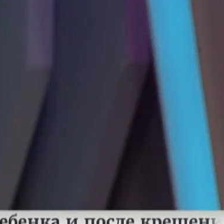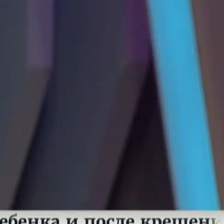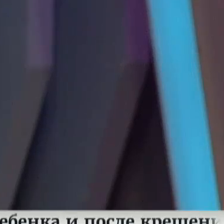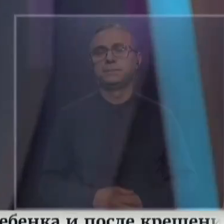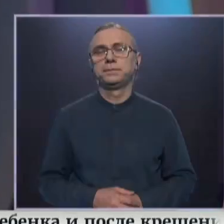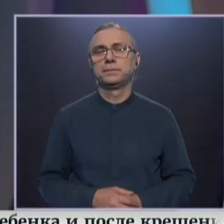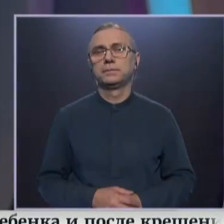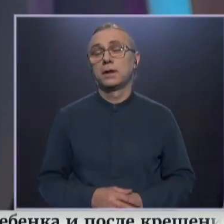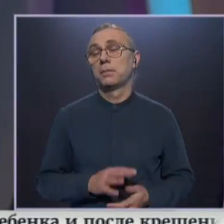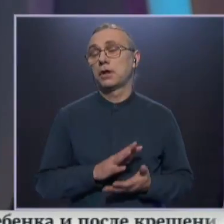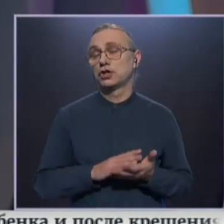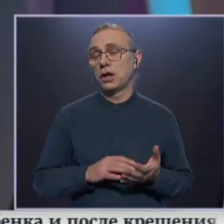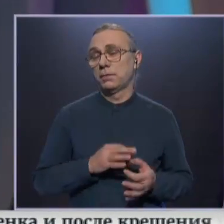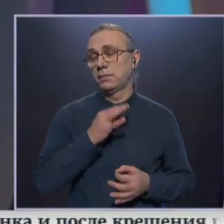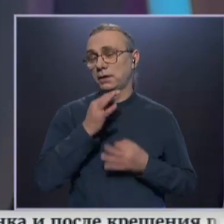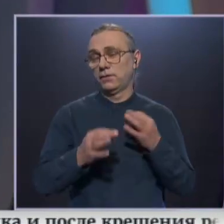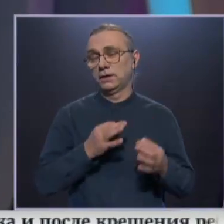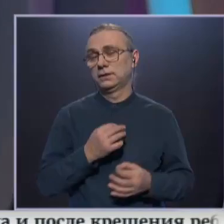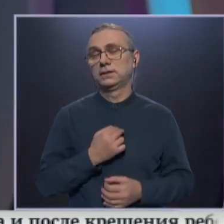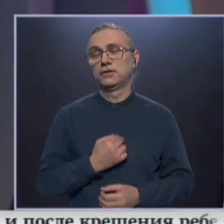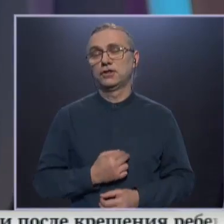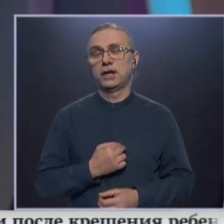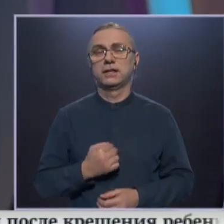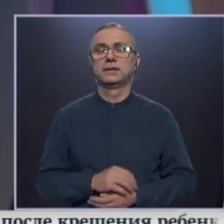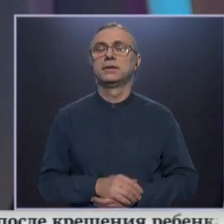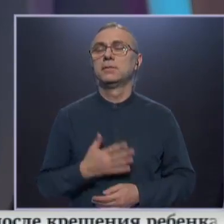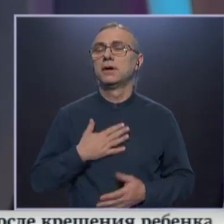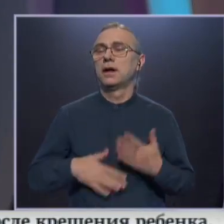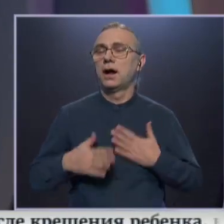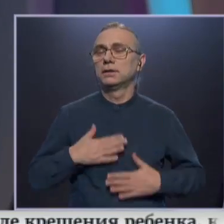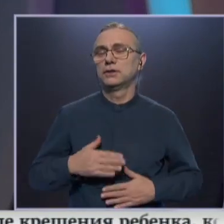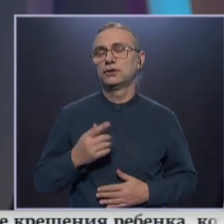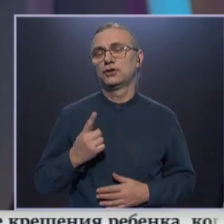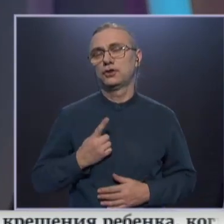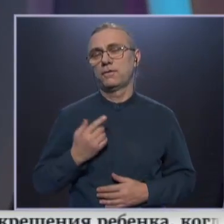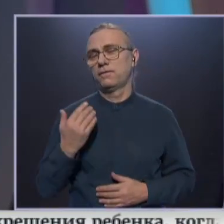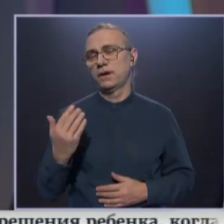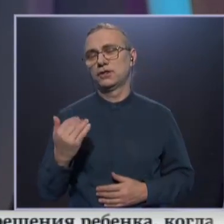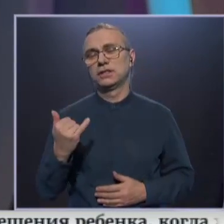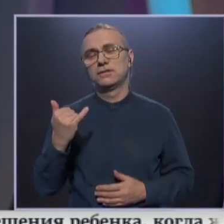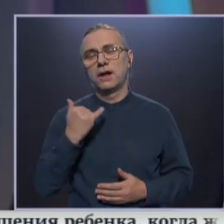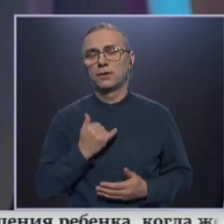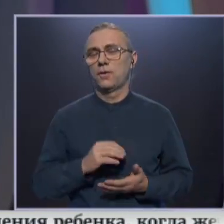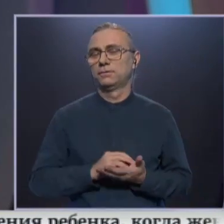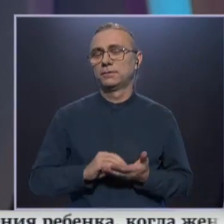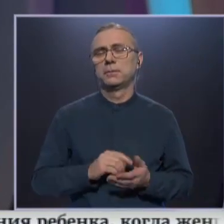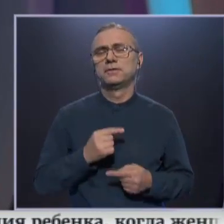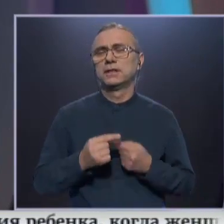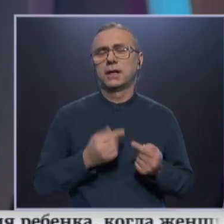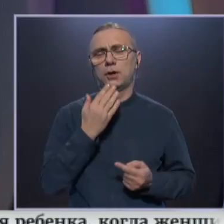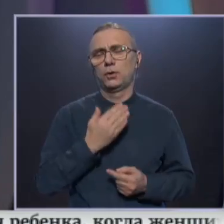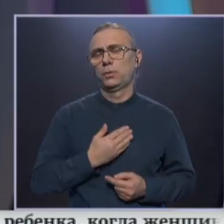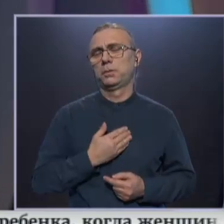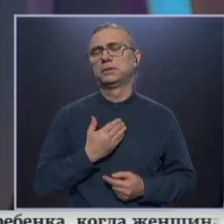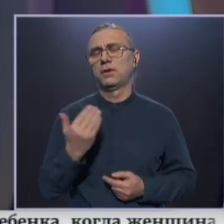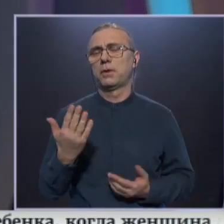Друзья, в прямом эфире продолжается программа «Ответ священника». Напоминаю, что мы с радостью ждем ваших звонков. Звоните, пожалуйста. Мы всегда любим с вами общаться вживую,